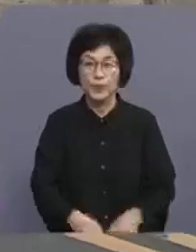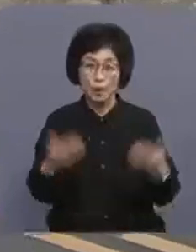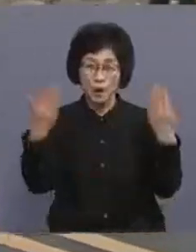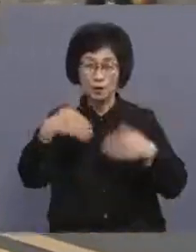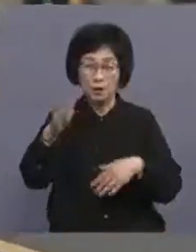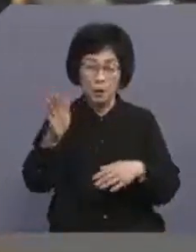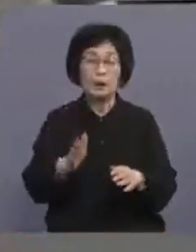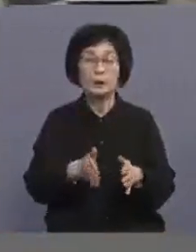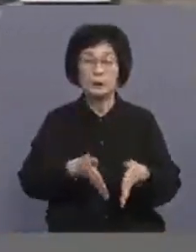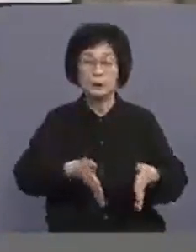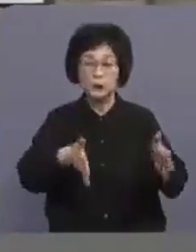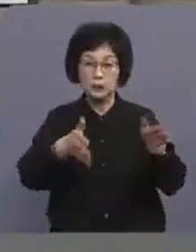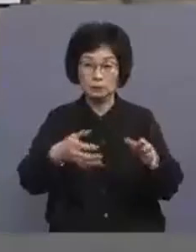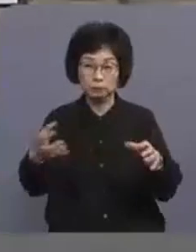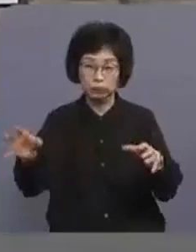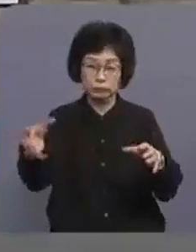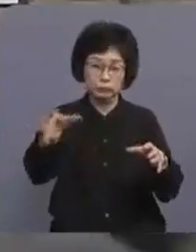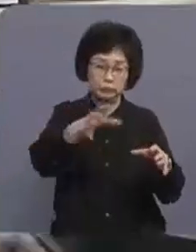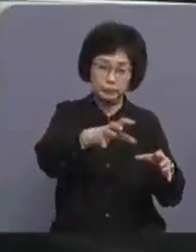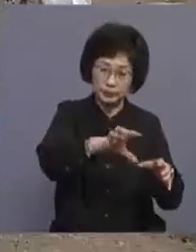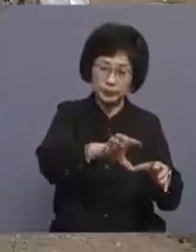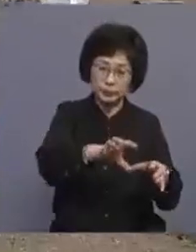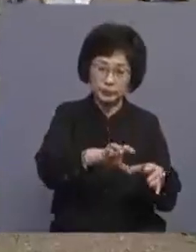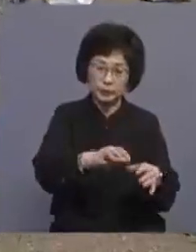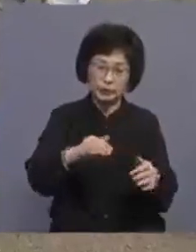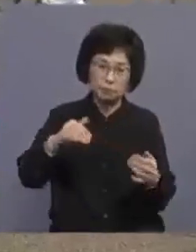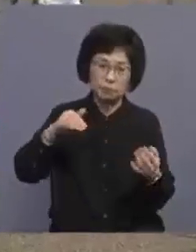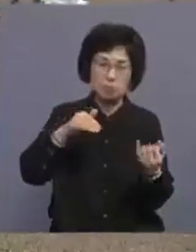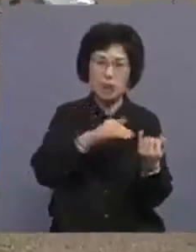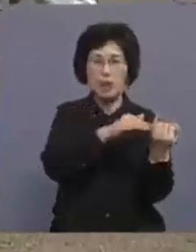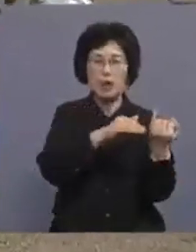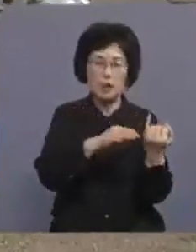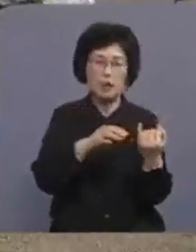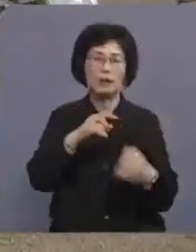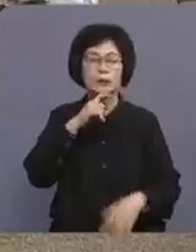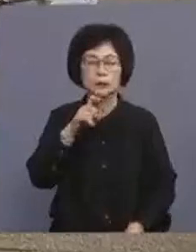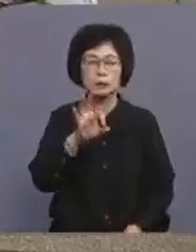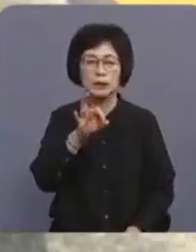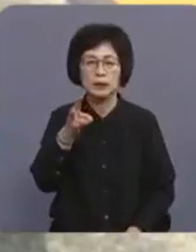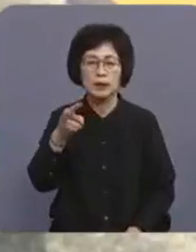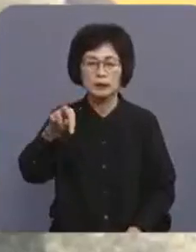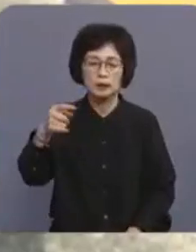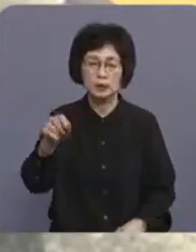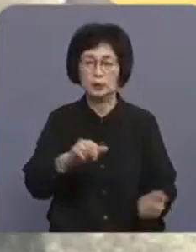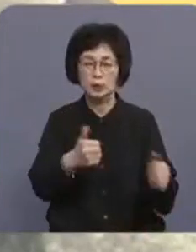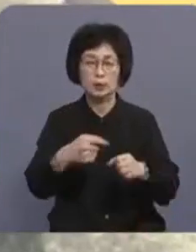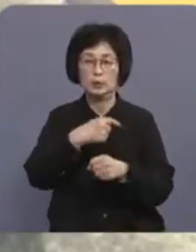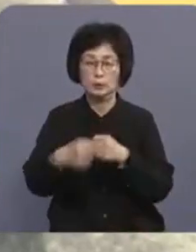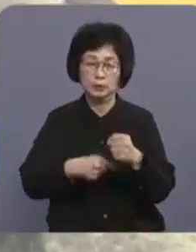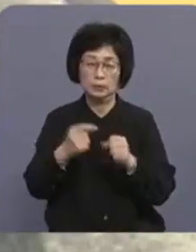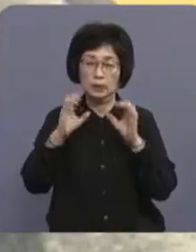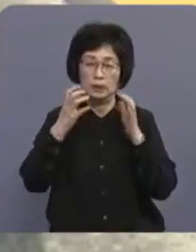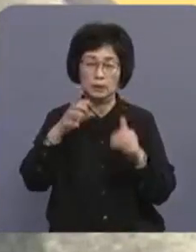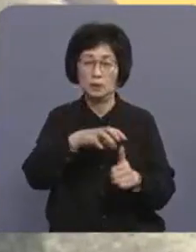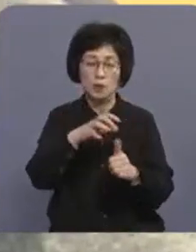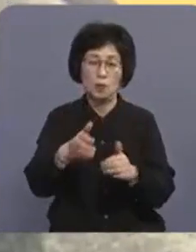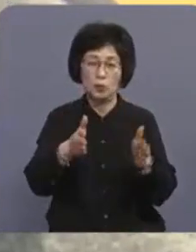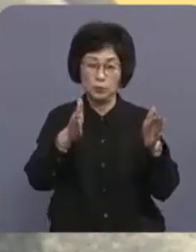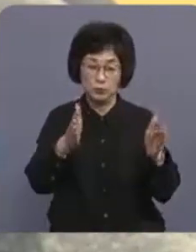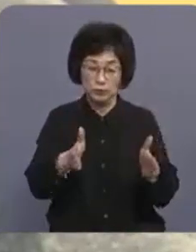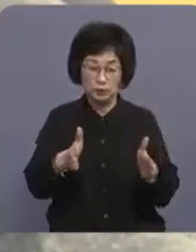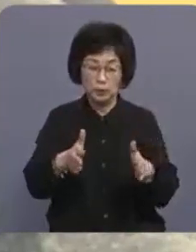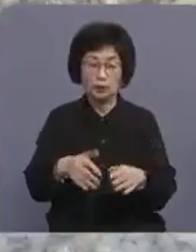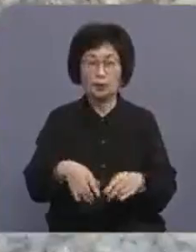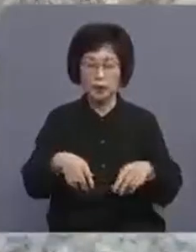등굣길에 굴러온 1.5톤짜리 대형 어망에 치여 10살 예서양이 숨진 지 1년. 어린이 보호구역에 설치된 허술한